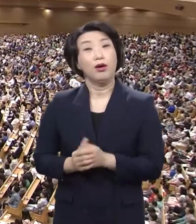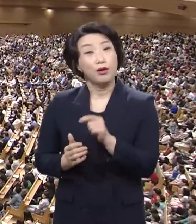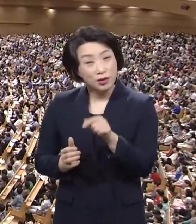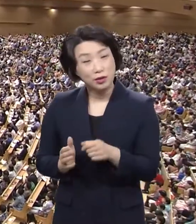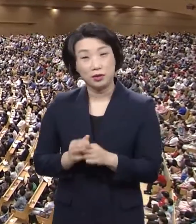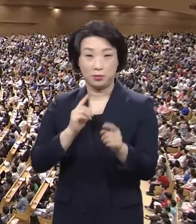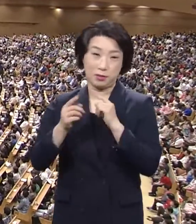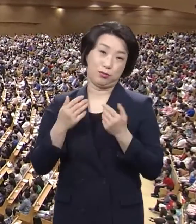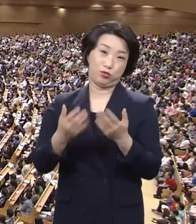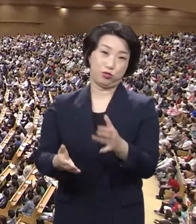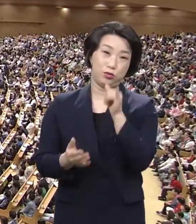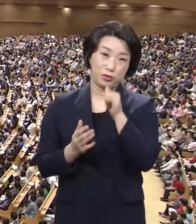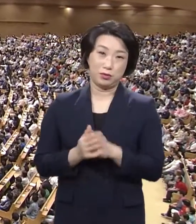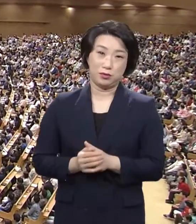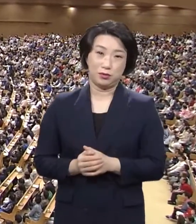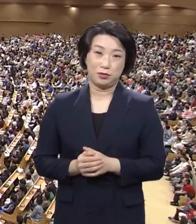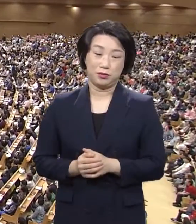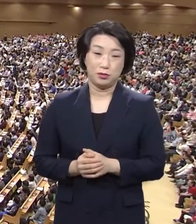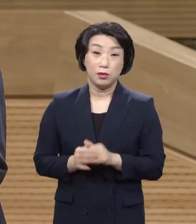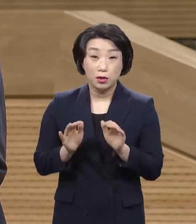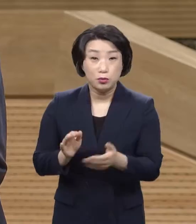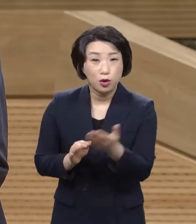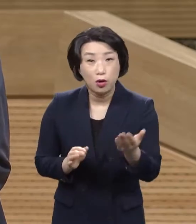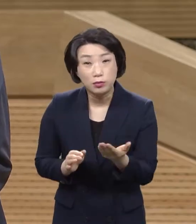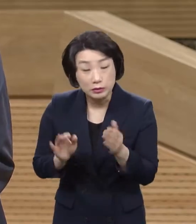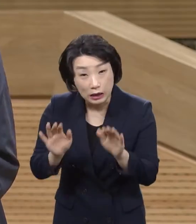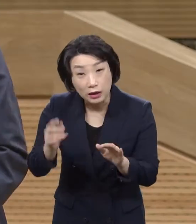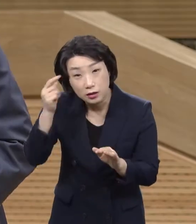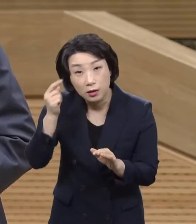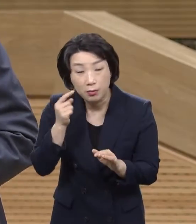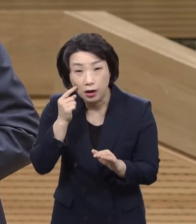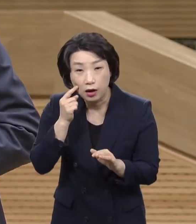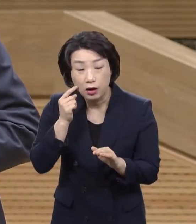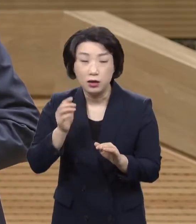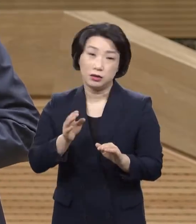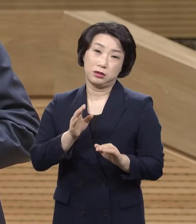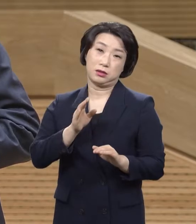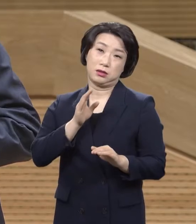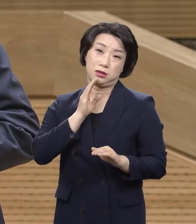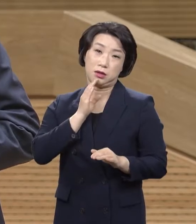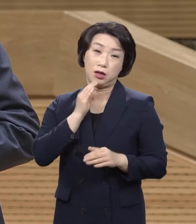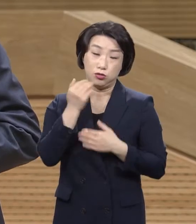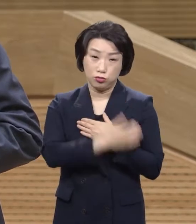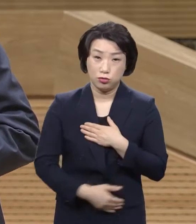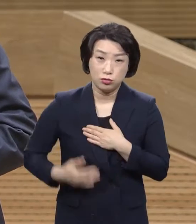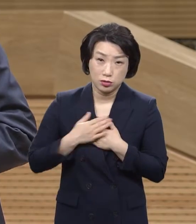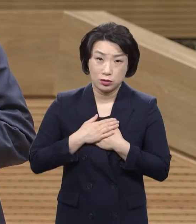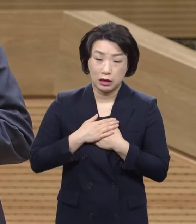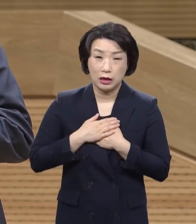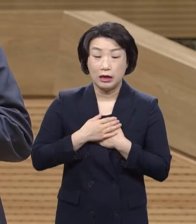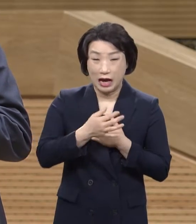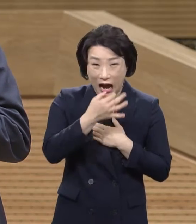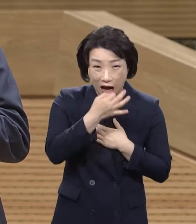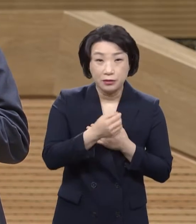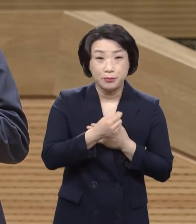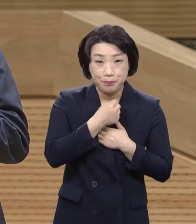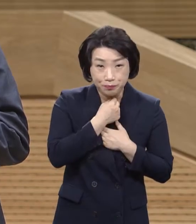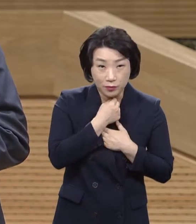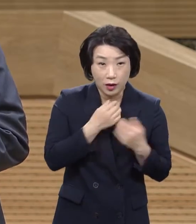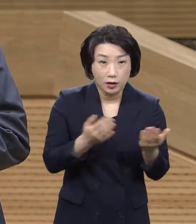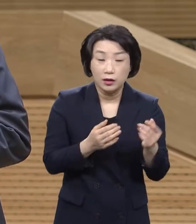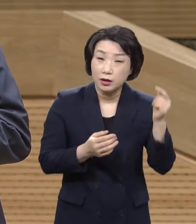이렇게 말씀하셨다 이 말이요. 그러면 얼마나 정말로 육신의 소욕과